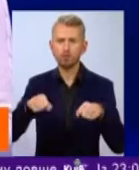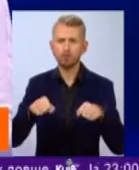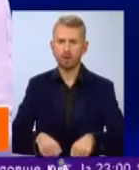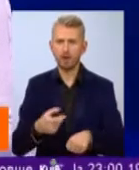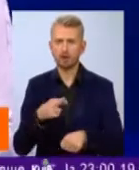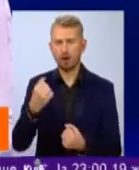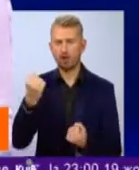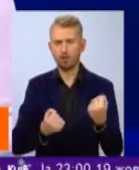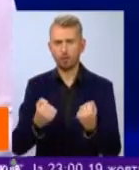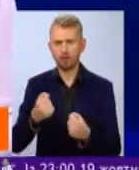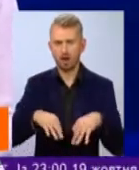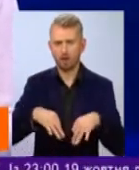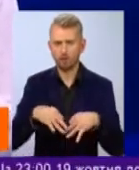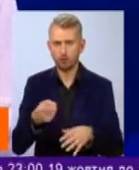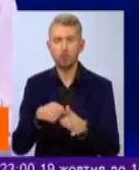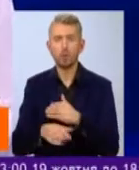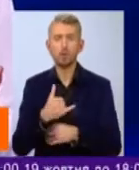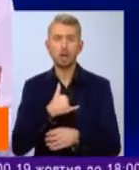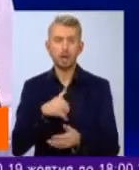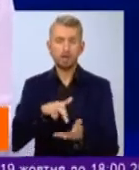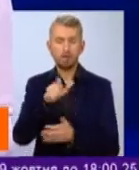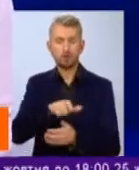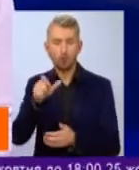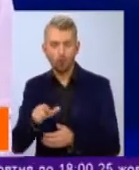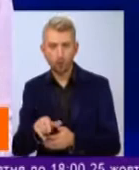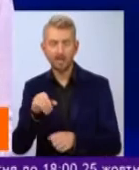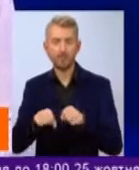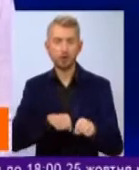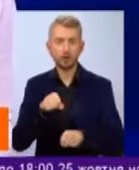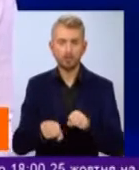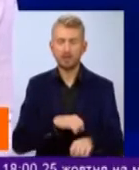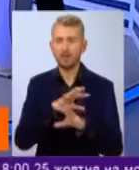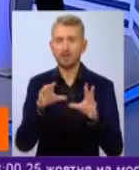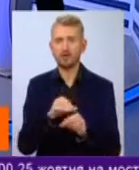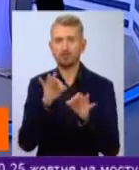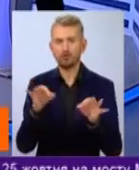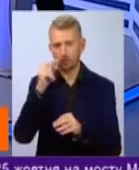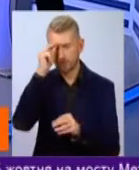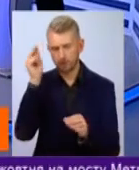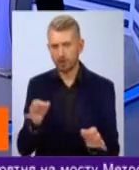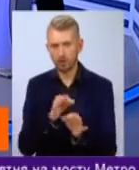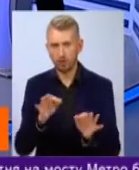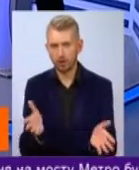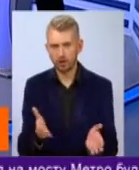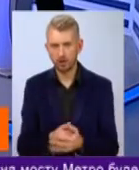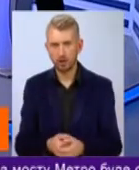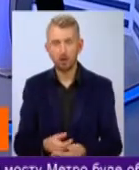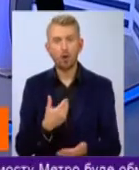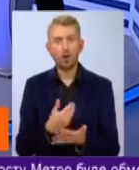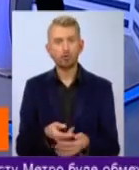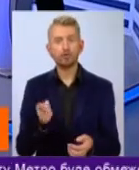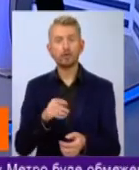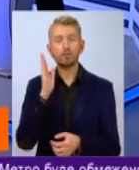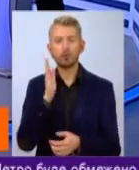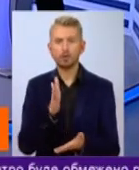для водіння авто, бо в нас пішоходи і велосипедисти взагалі нічого не вчили ніколи. Ось так, тоді ми